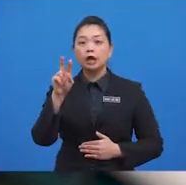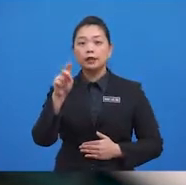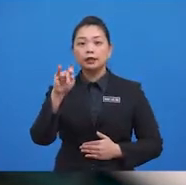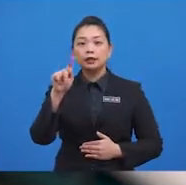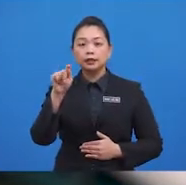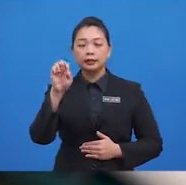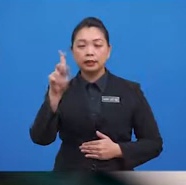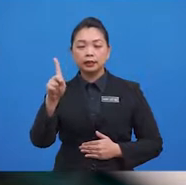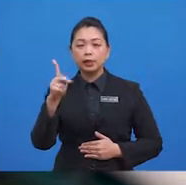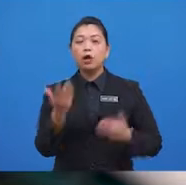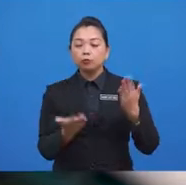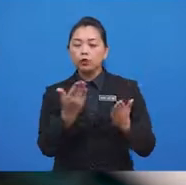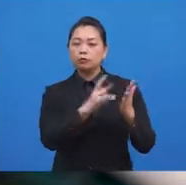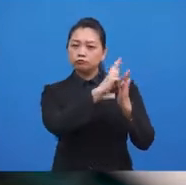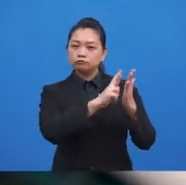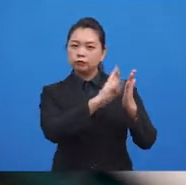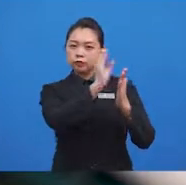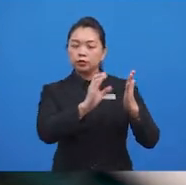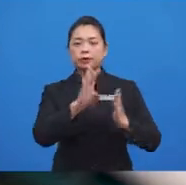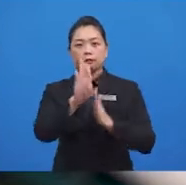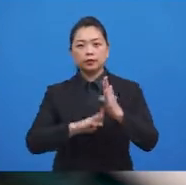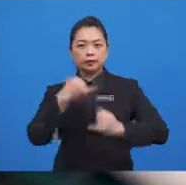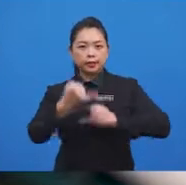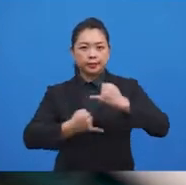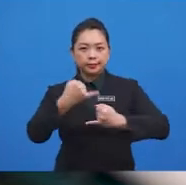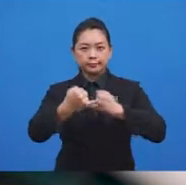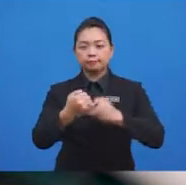juga seorang pereka cipta yang berjaya.